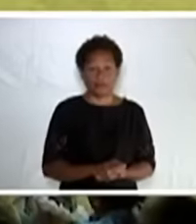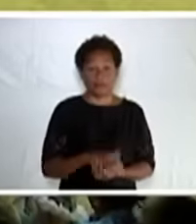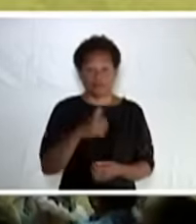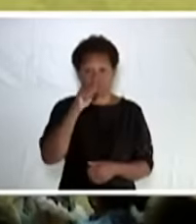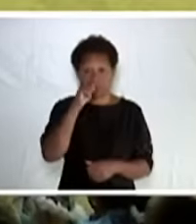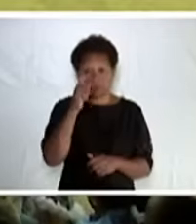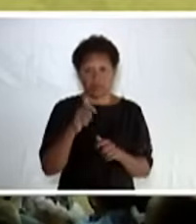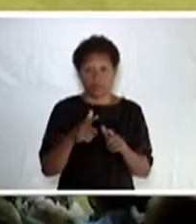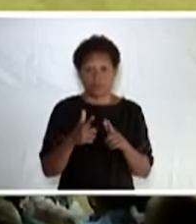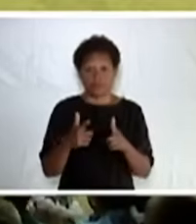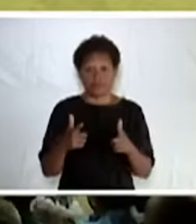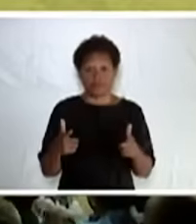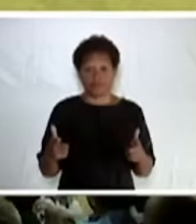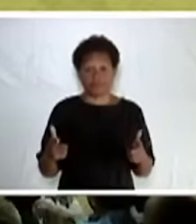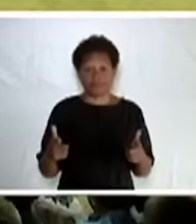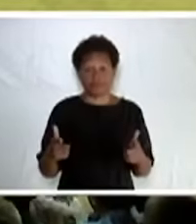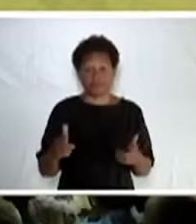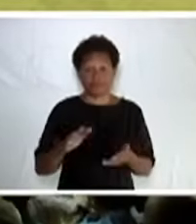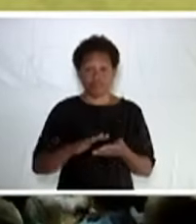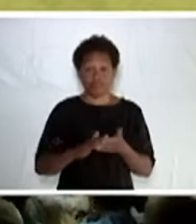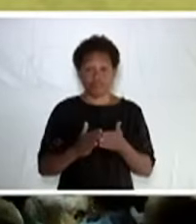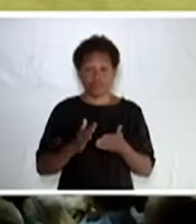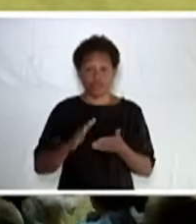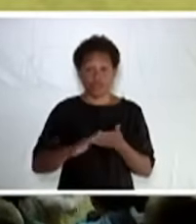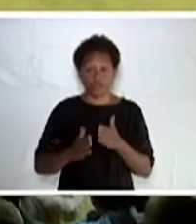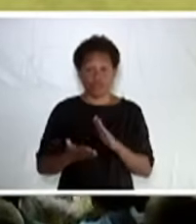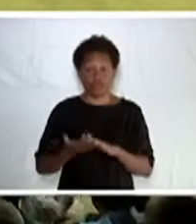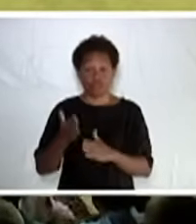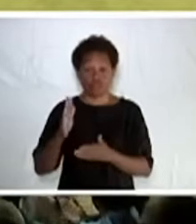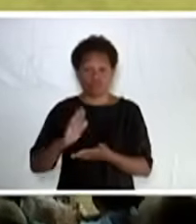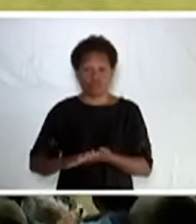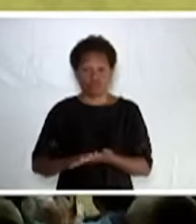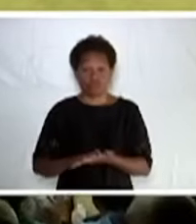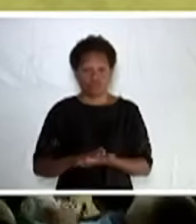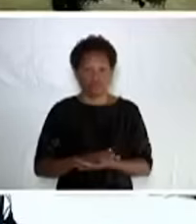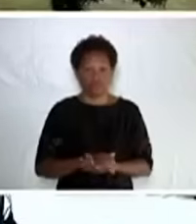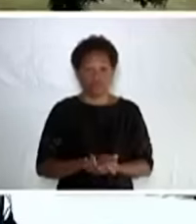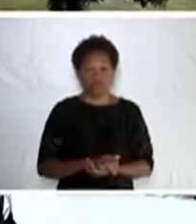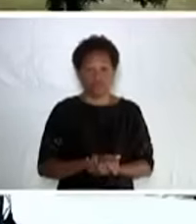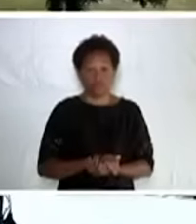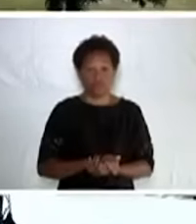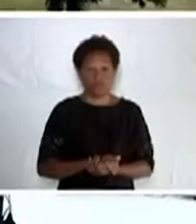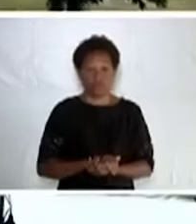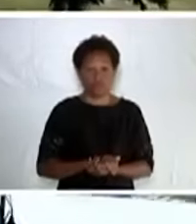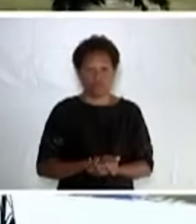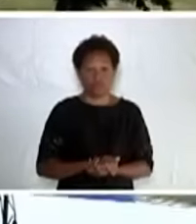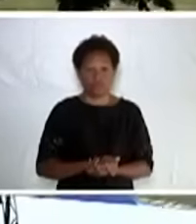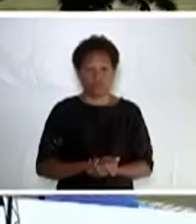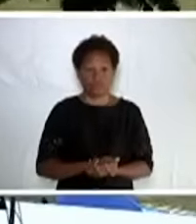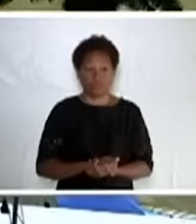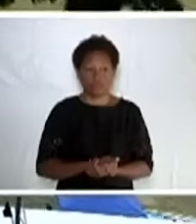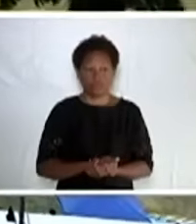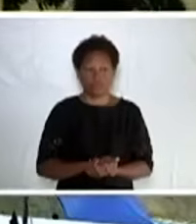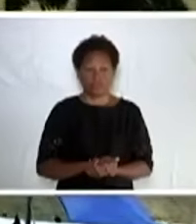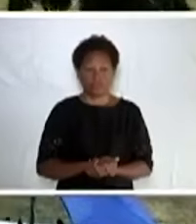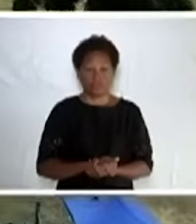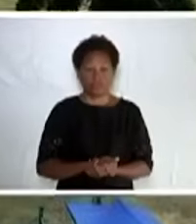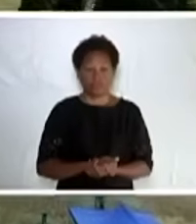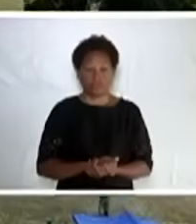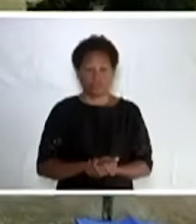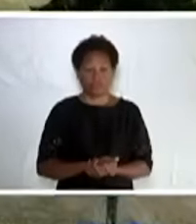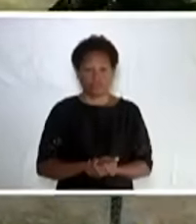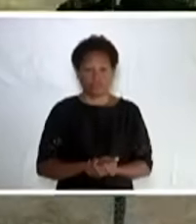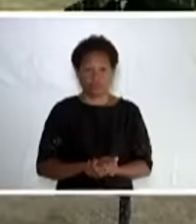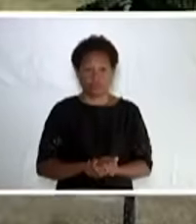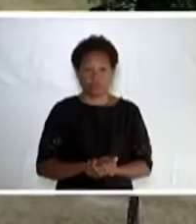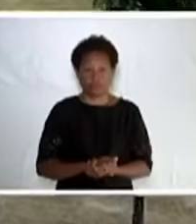रंगों का समायोजन बहुत ही प्यारा है। इसी तरह संगीत जो है आपके कानों में गूंज रहा है वो भी बहुत ही ज़्यादा हमारे